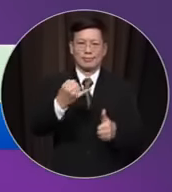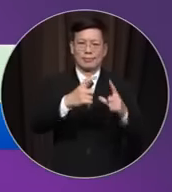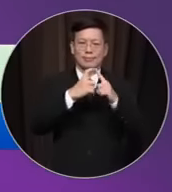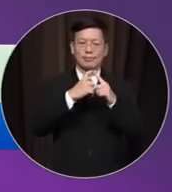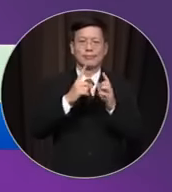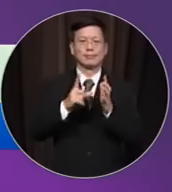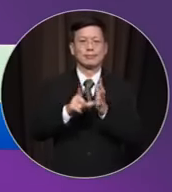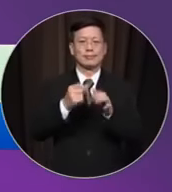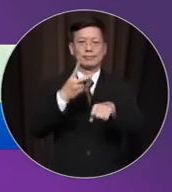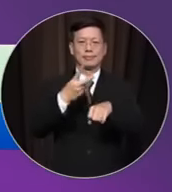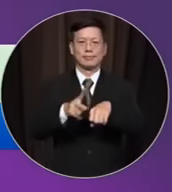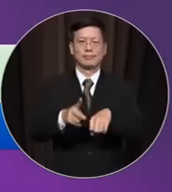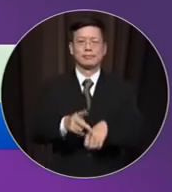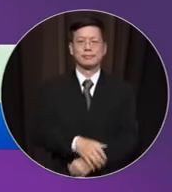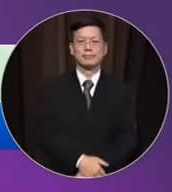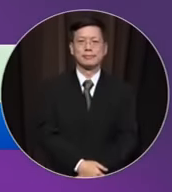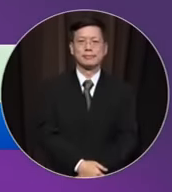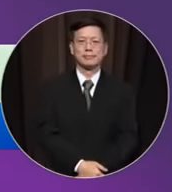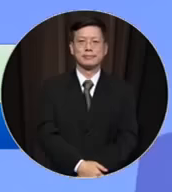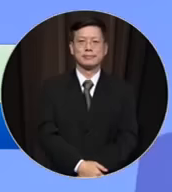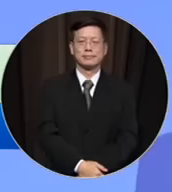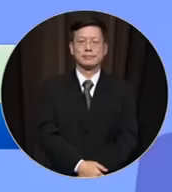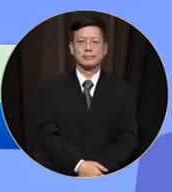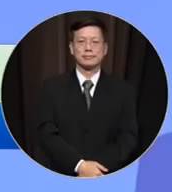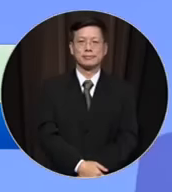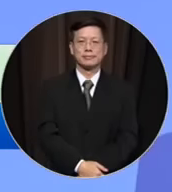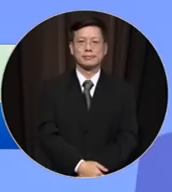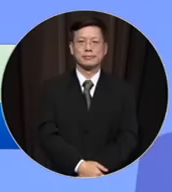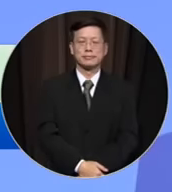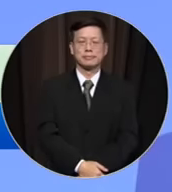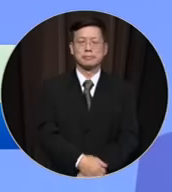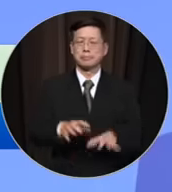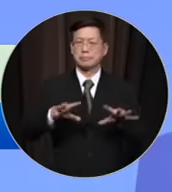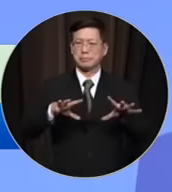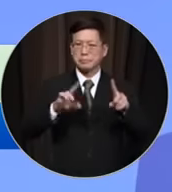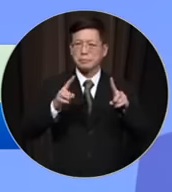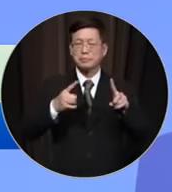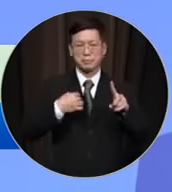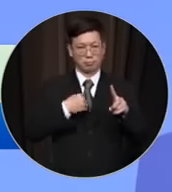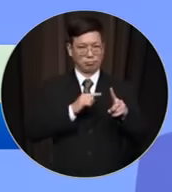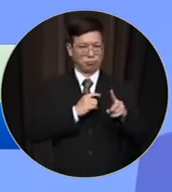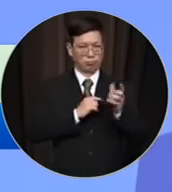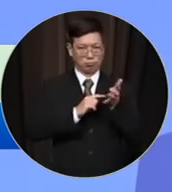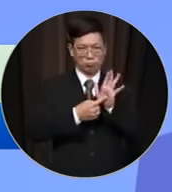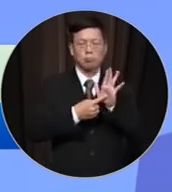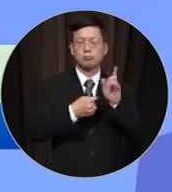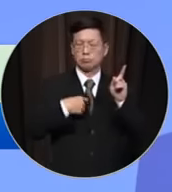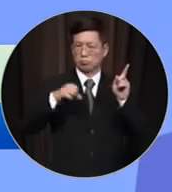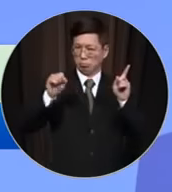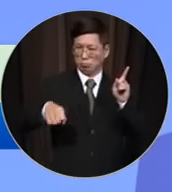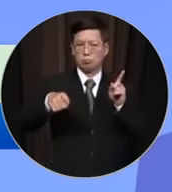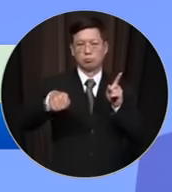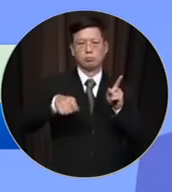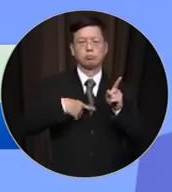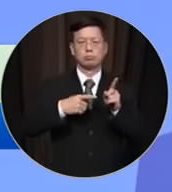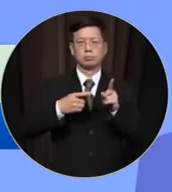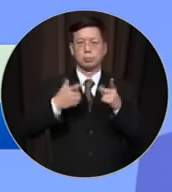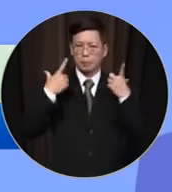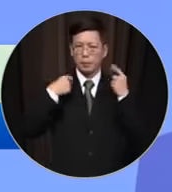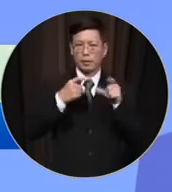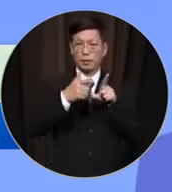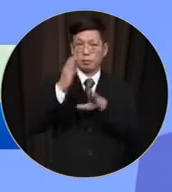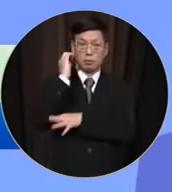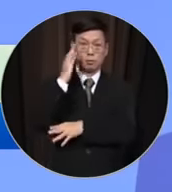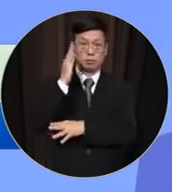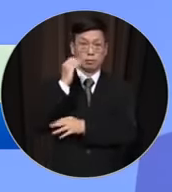士回答，时间两分钟。 首先我表达我认同所有公职人员不应退